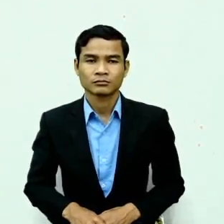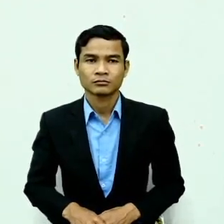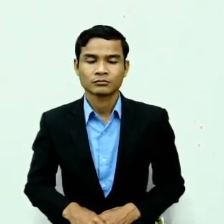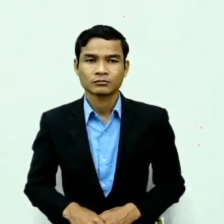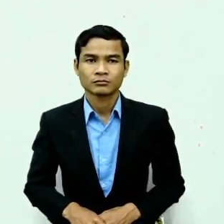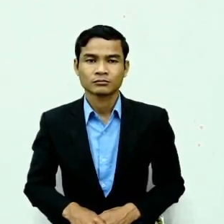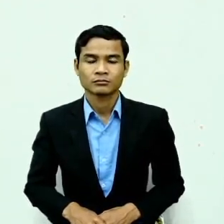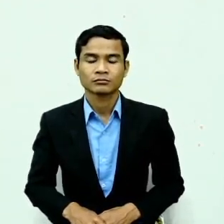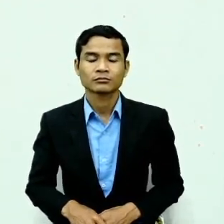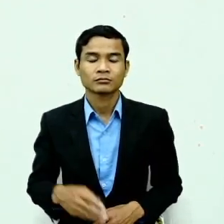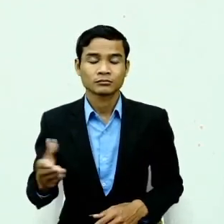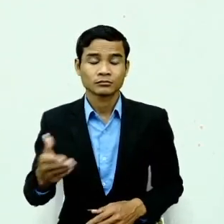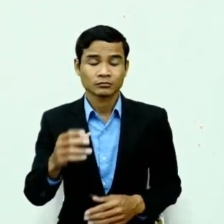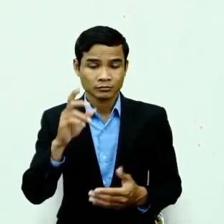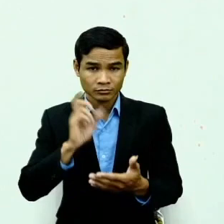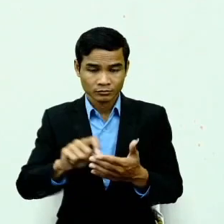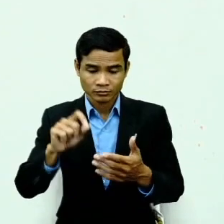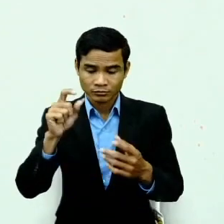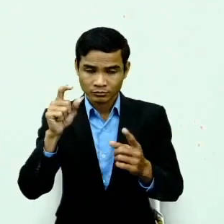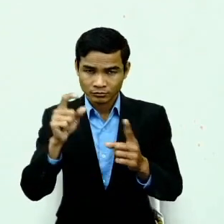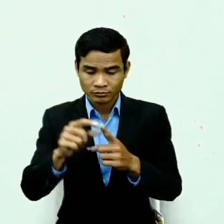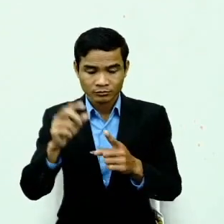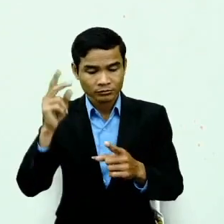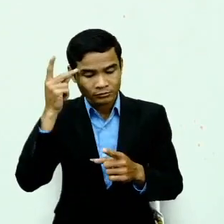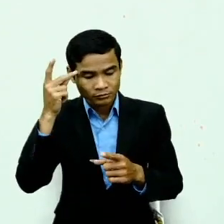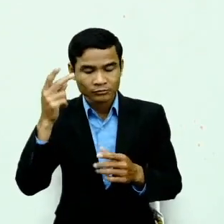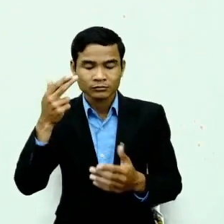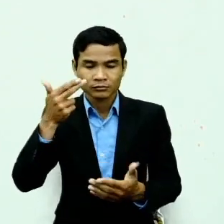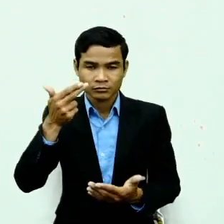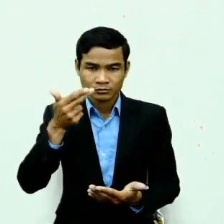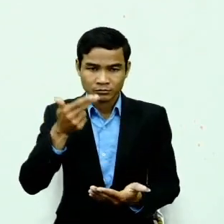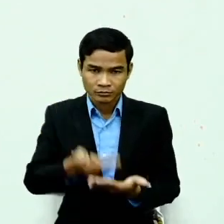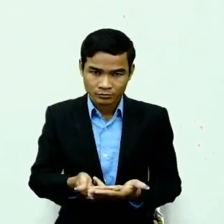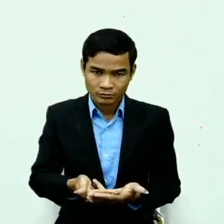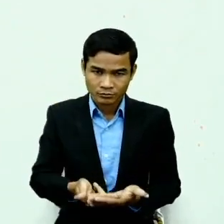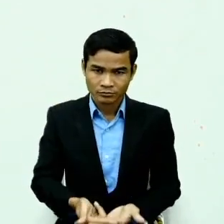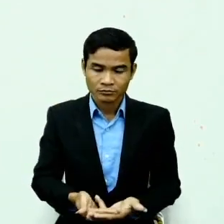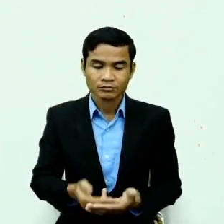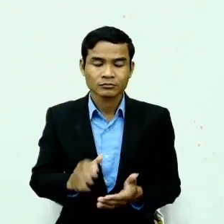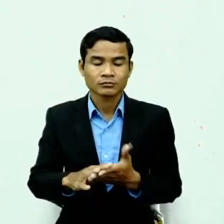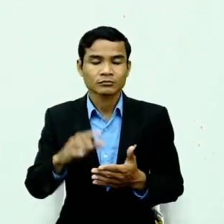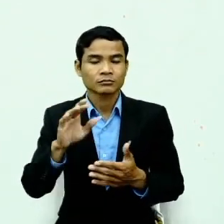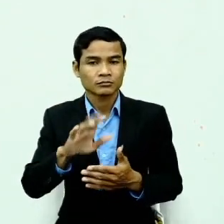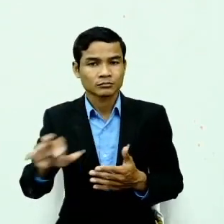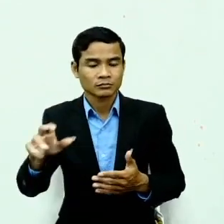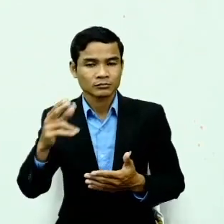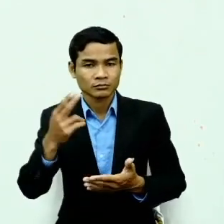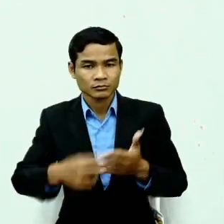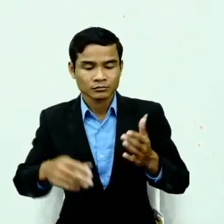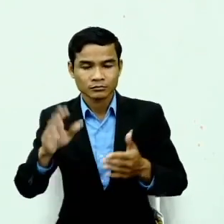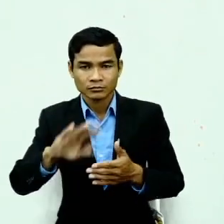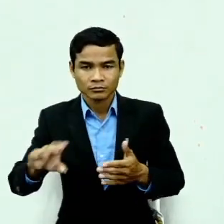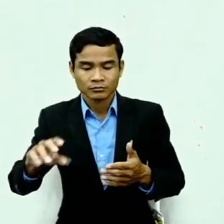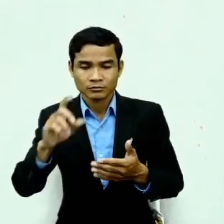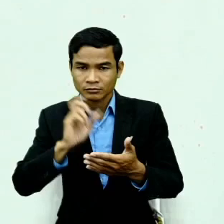chà con sẽ xây bịa chà con cất nó con ta bịa tùm ngôn miên tùa xó vầy khla